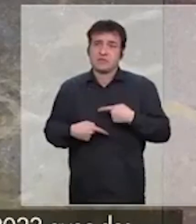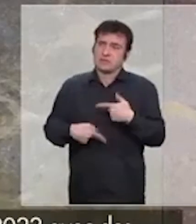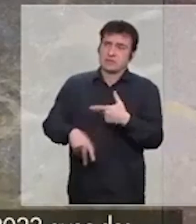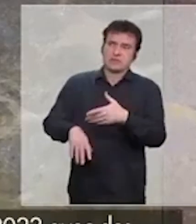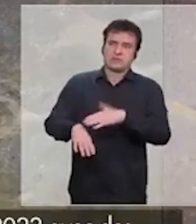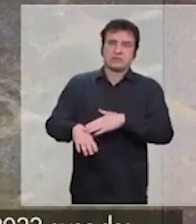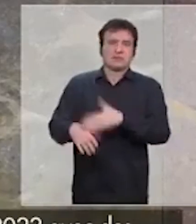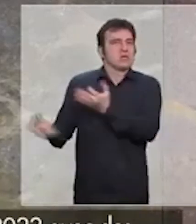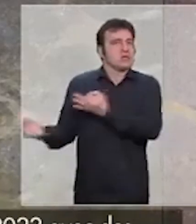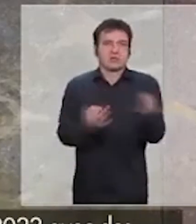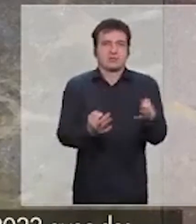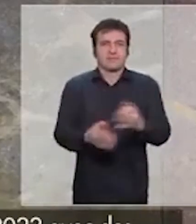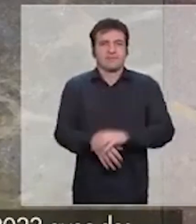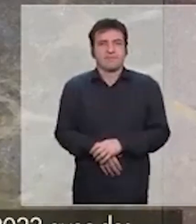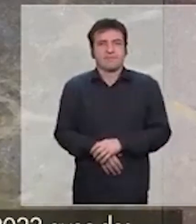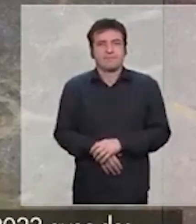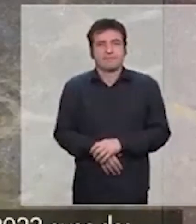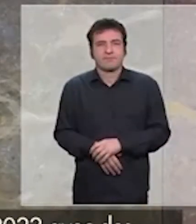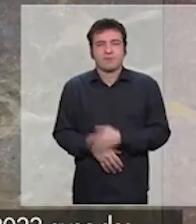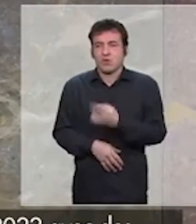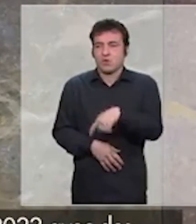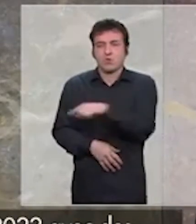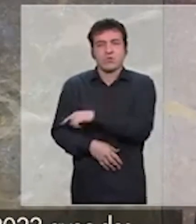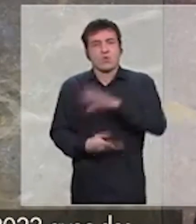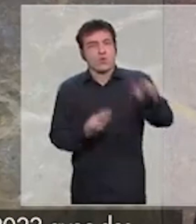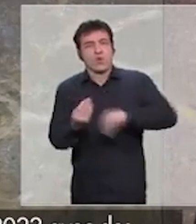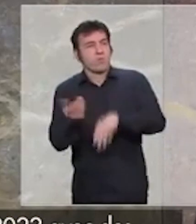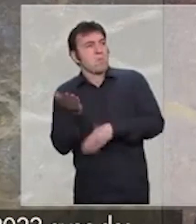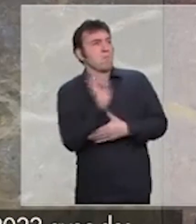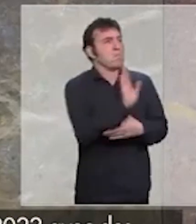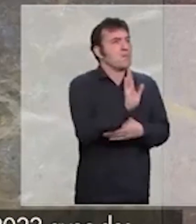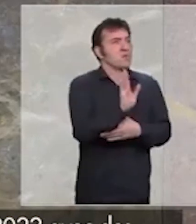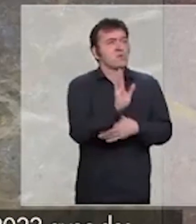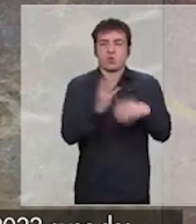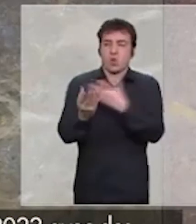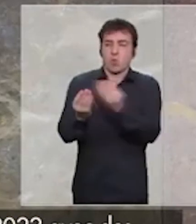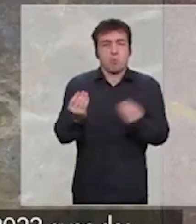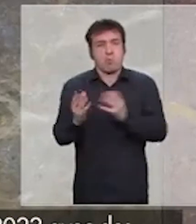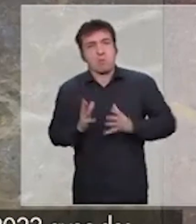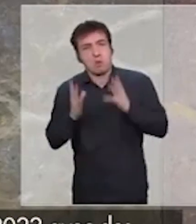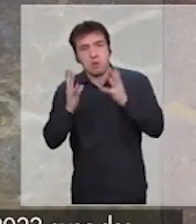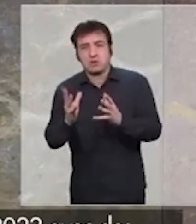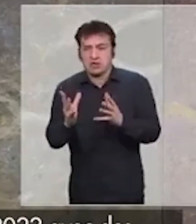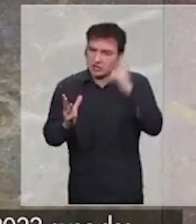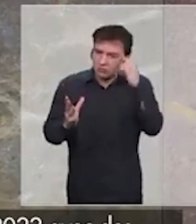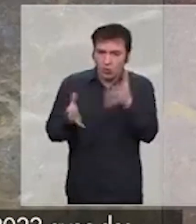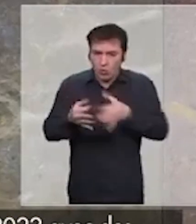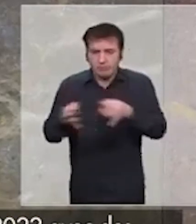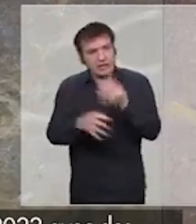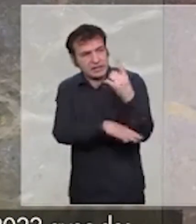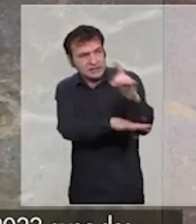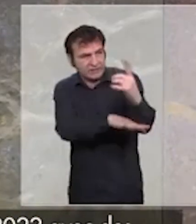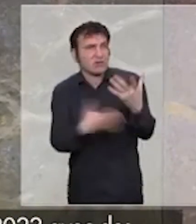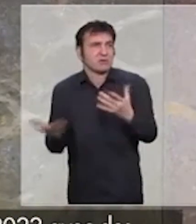menace constante. Et ils ont montré au monde entier ce que l'engagement d'un peuple à défendre son territoire veut